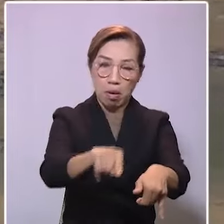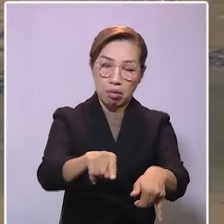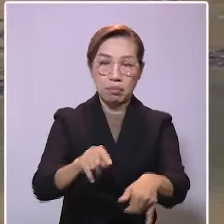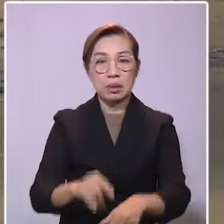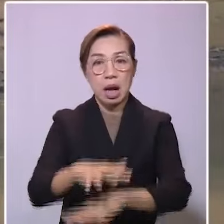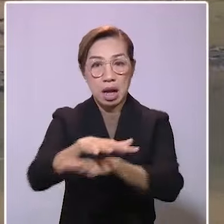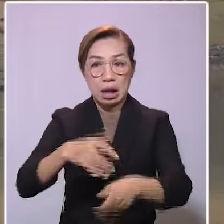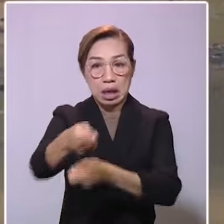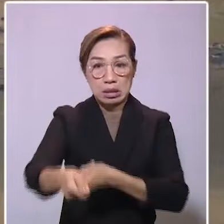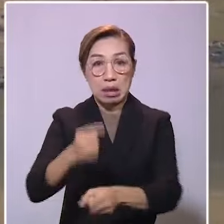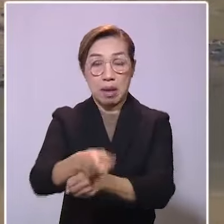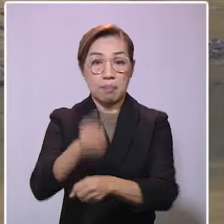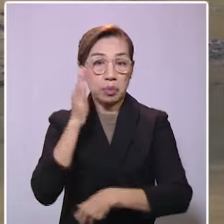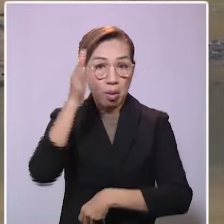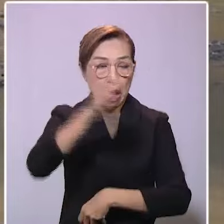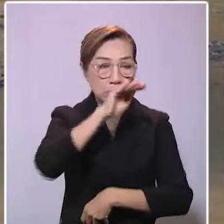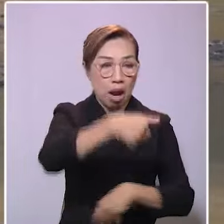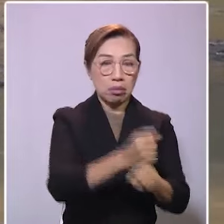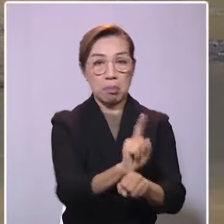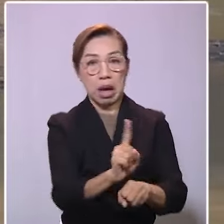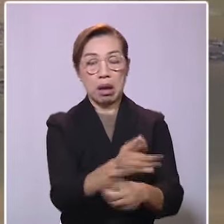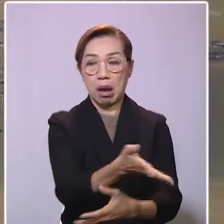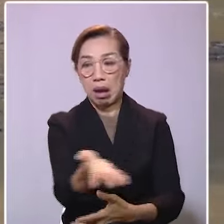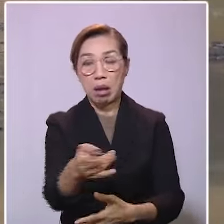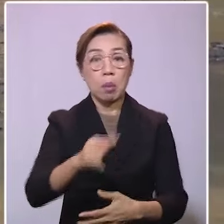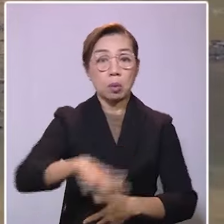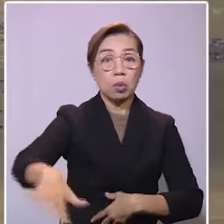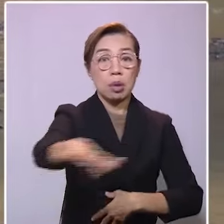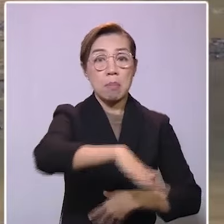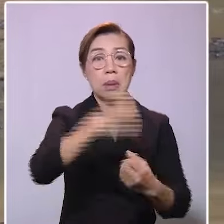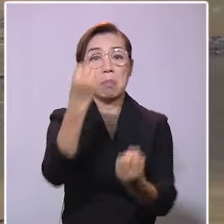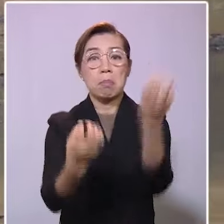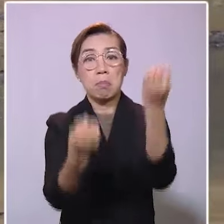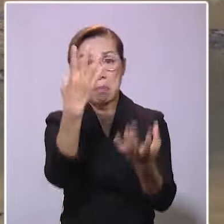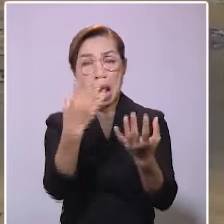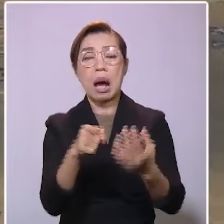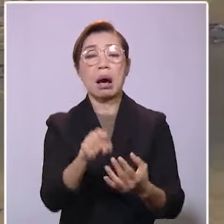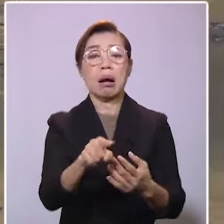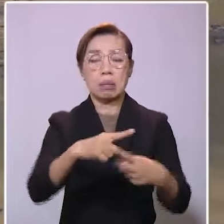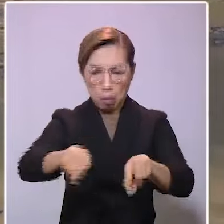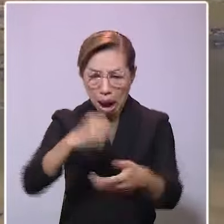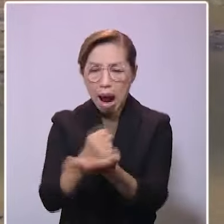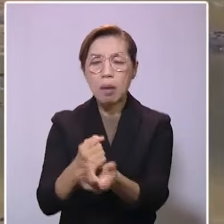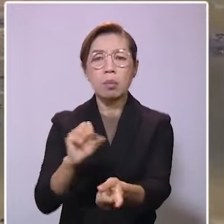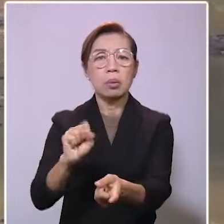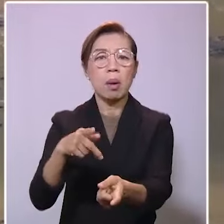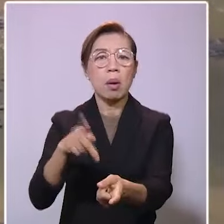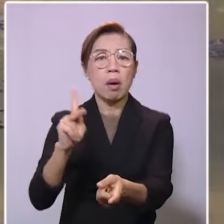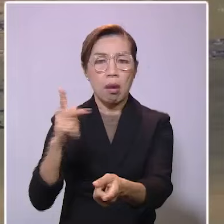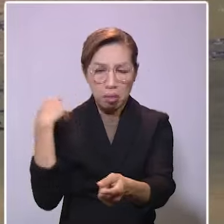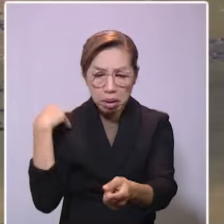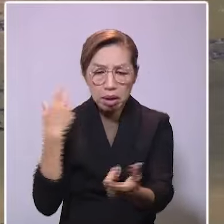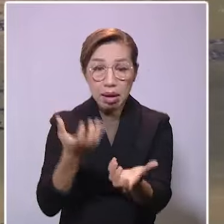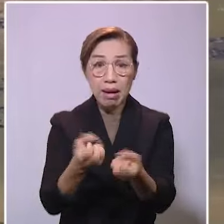เปล่าคือมันมีความอุดมสมบูรณ์นะต้นไม้ก็เยอะคือยังเป็นพื้นที่ป่าอยู่นี่แหละคุณผู้ชมฮะแต่ว่ายืนยันนะว่าเจ้าพลายด้วนกับคลายขุนศึก